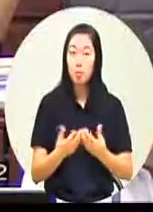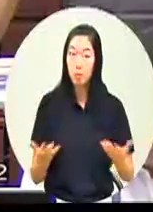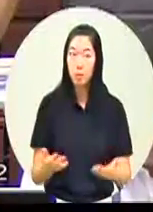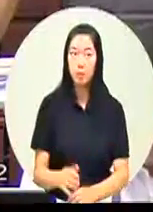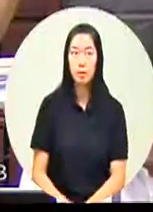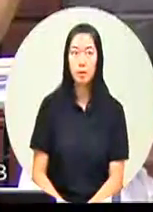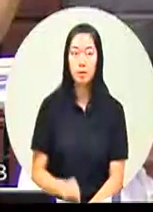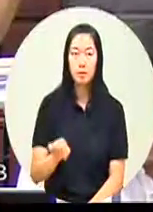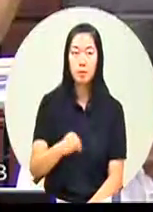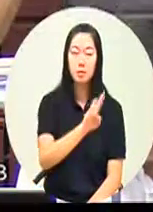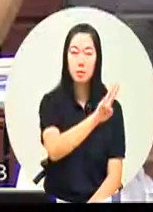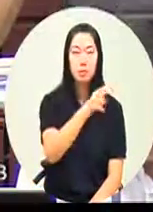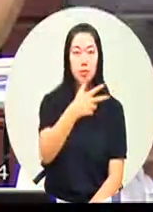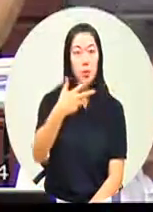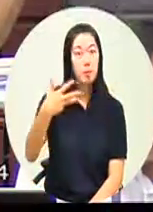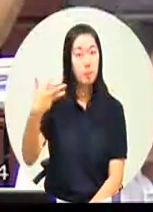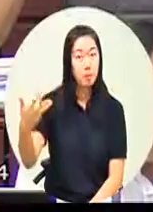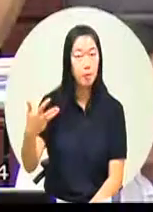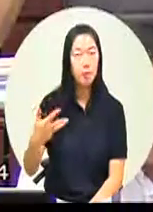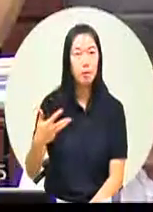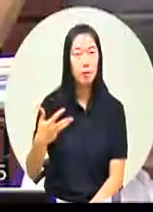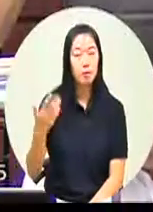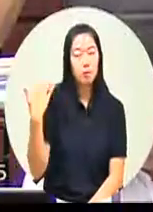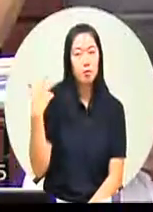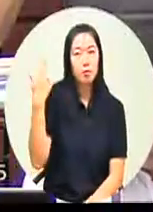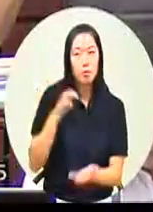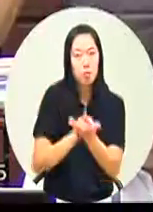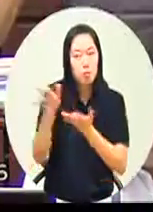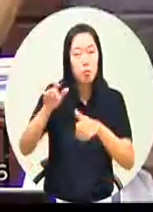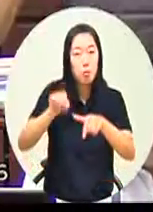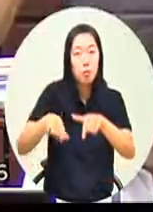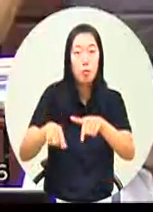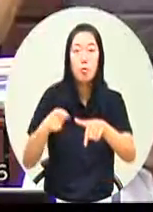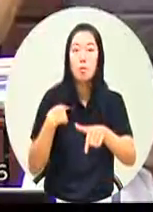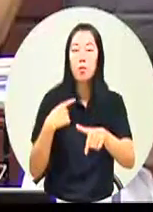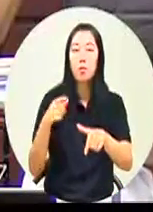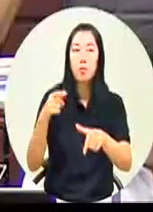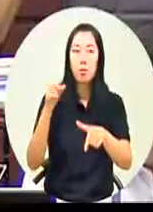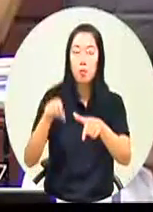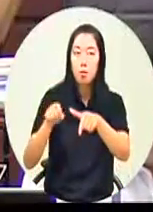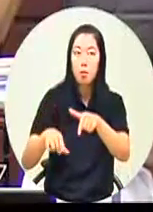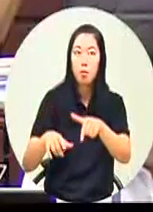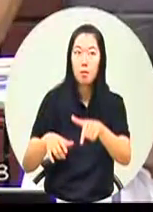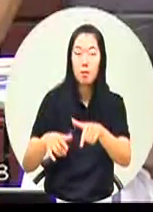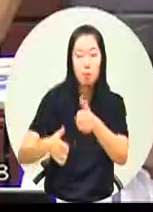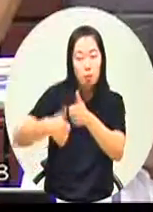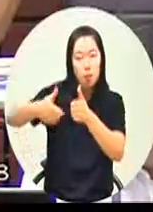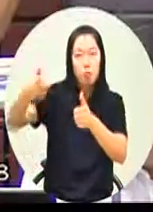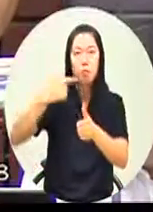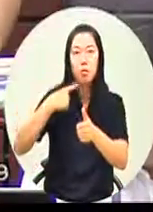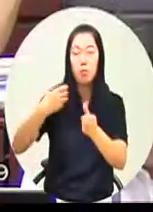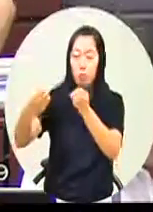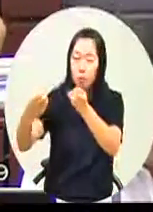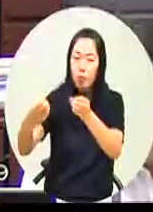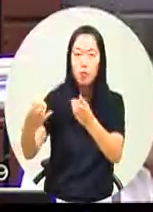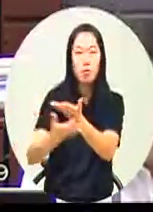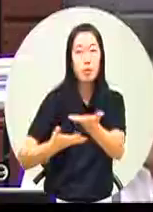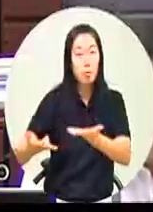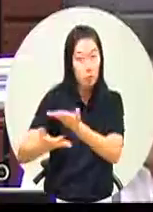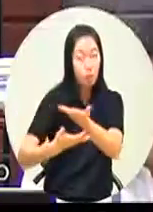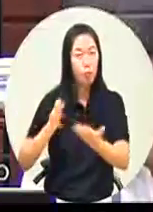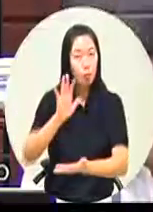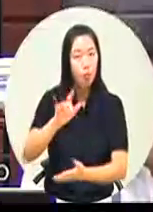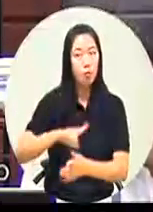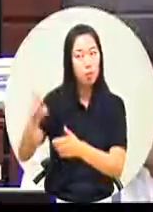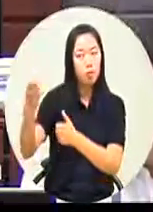前这个2788呢，我那天也跟航空就是远航的他们的 营运长有跟他做一些沟通，那营